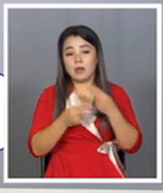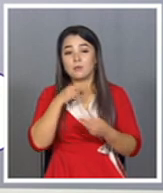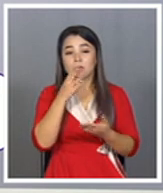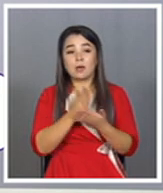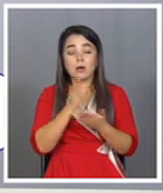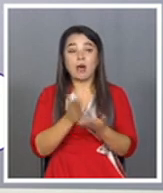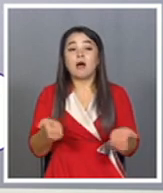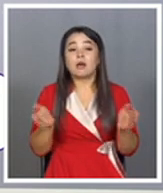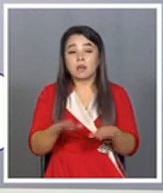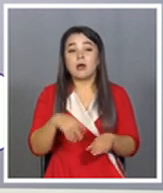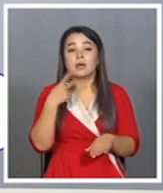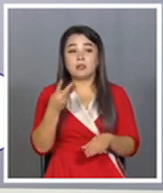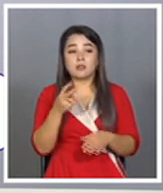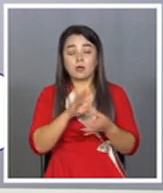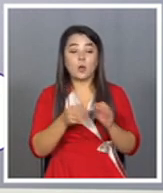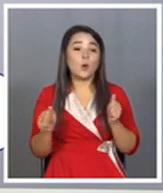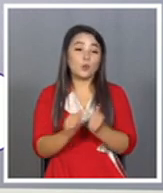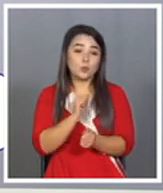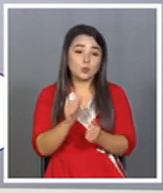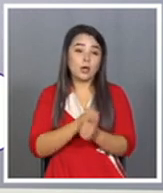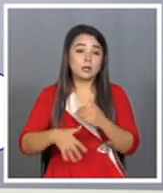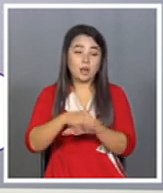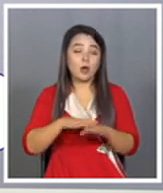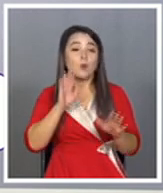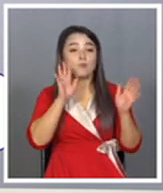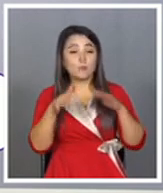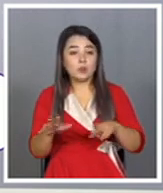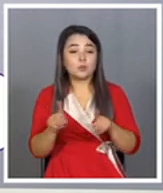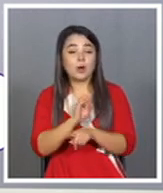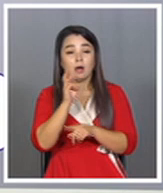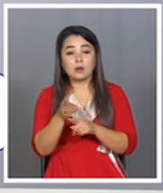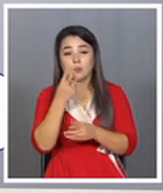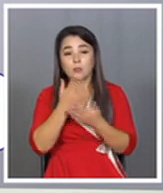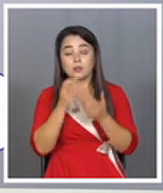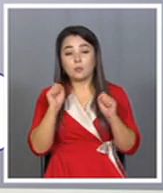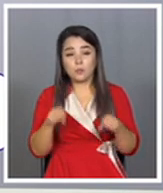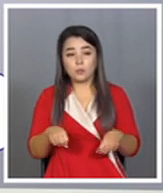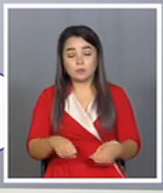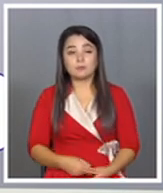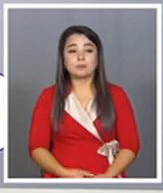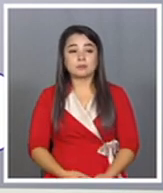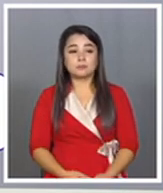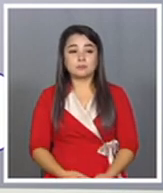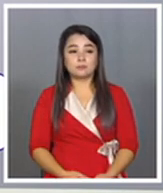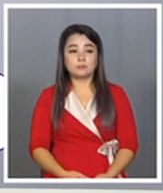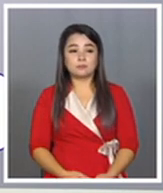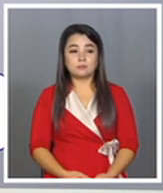А қалған тақталар құрлықты да, мұхитты да қамтуы мүмкін.